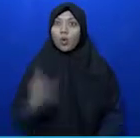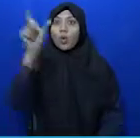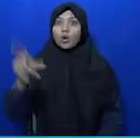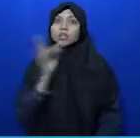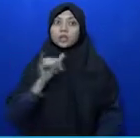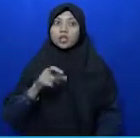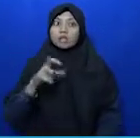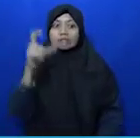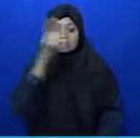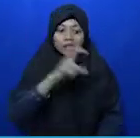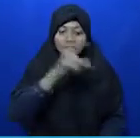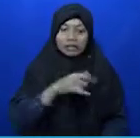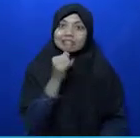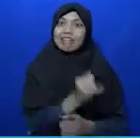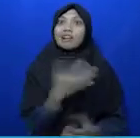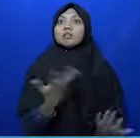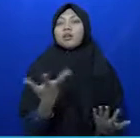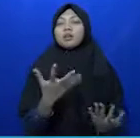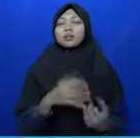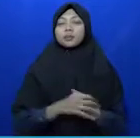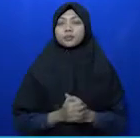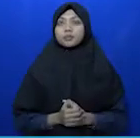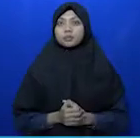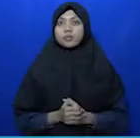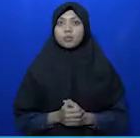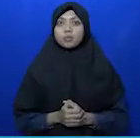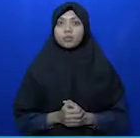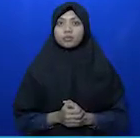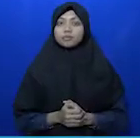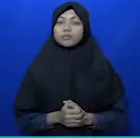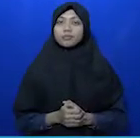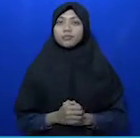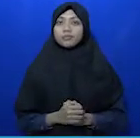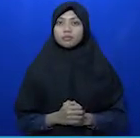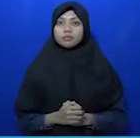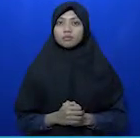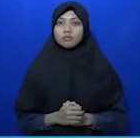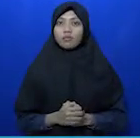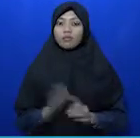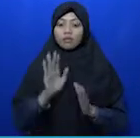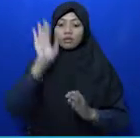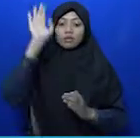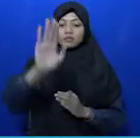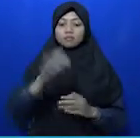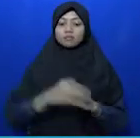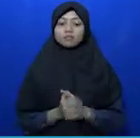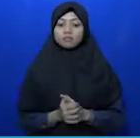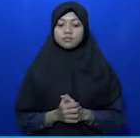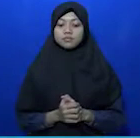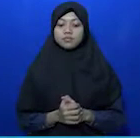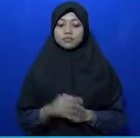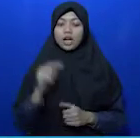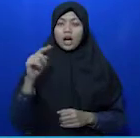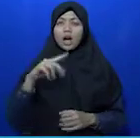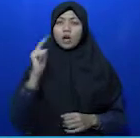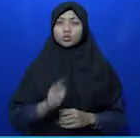betul pun pasti disalahin. Apalagi kalau Anda ada blunder sedikit. Nah ke depan ini tentunya kita harus